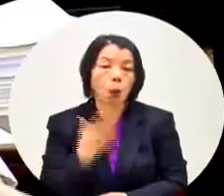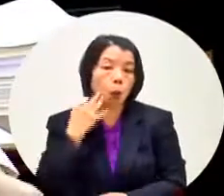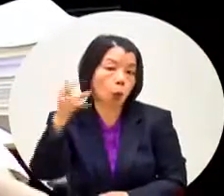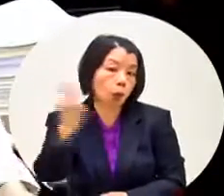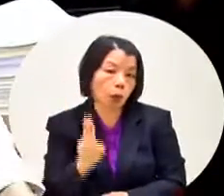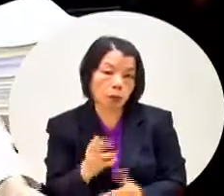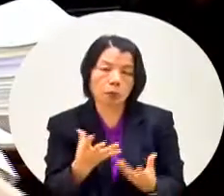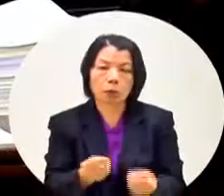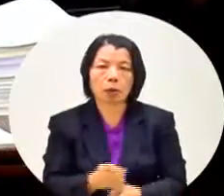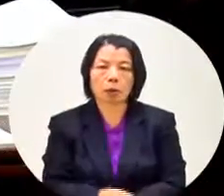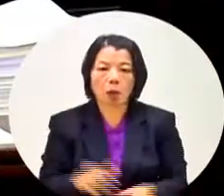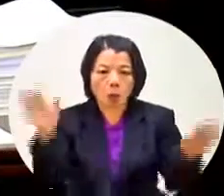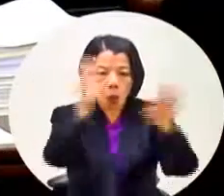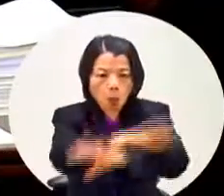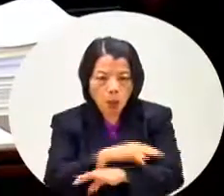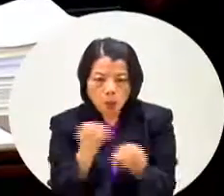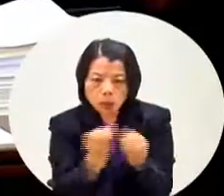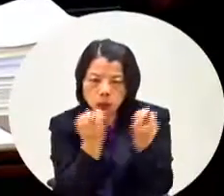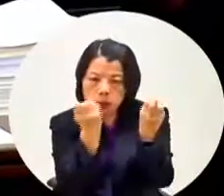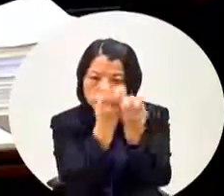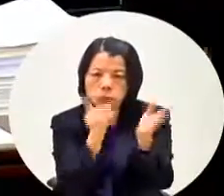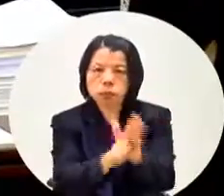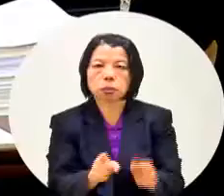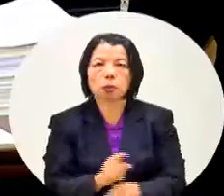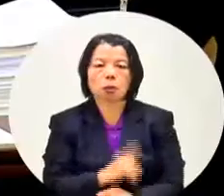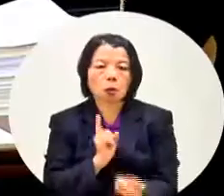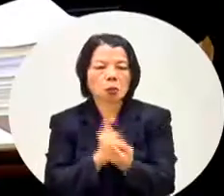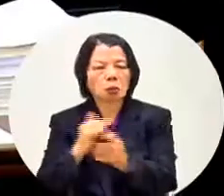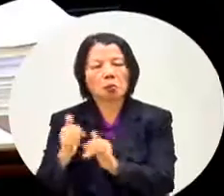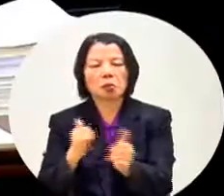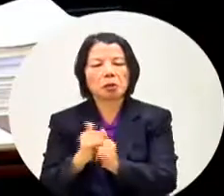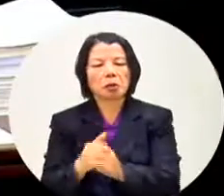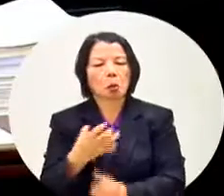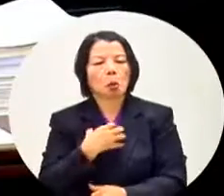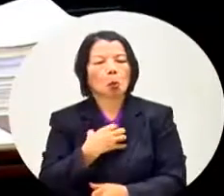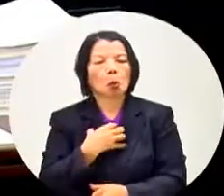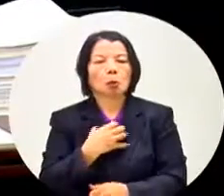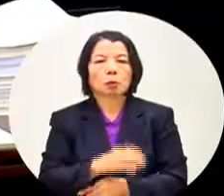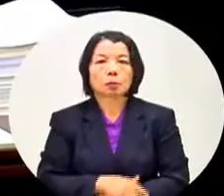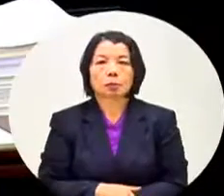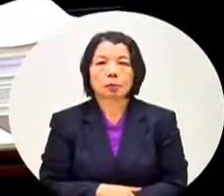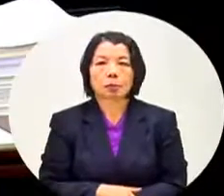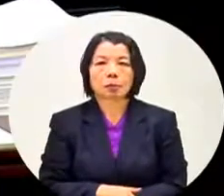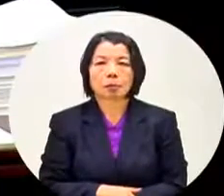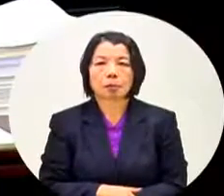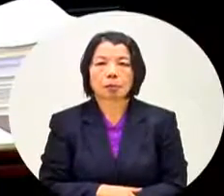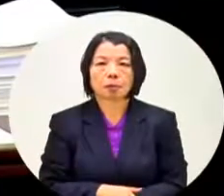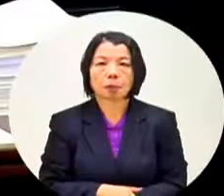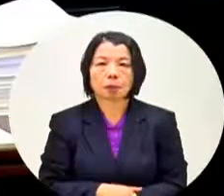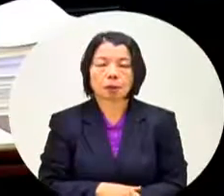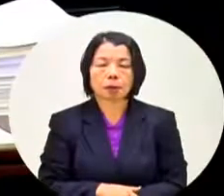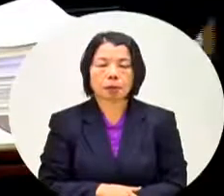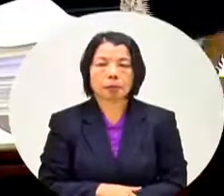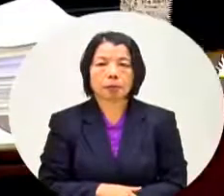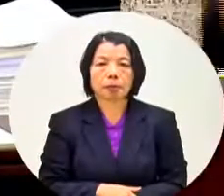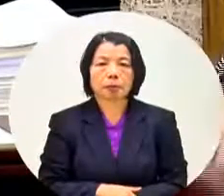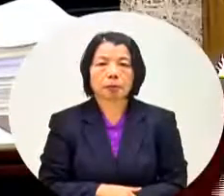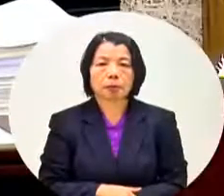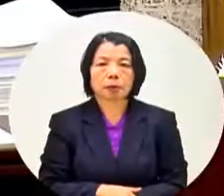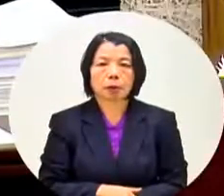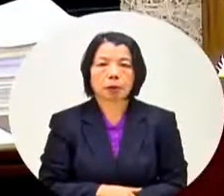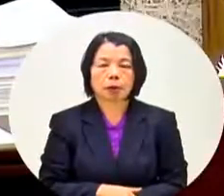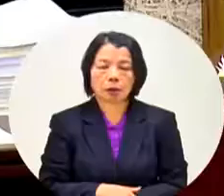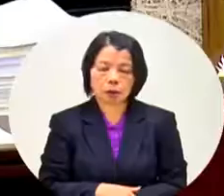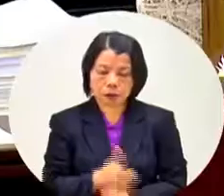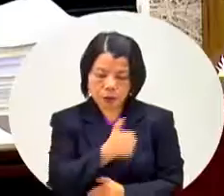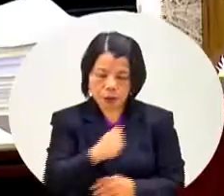灯总是要有电。那电是从哪里来？从公武那边来的，从那省公路那边。 预计大概还要多久？ 所以我们预计是要希望说